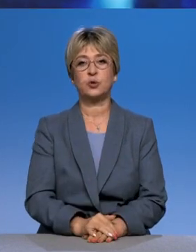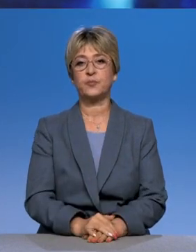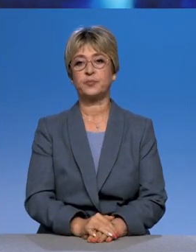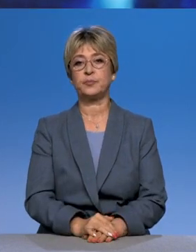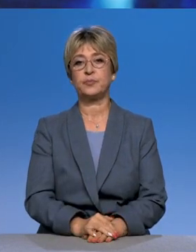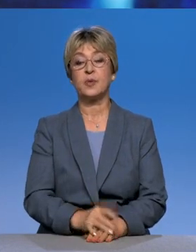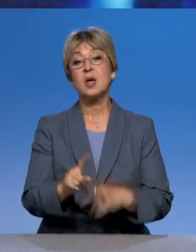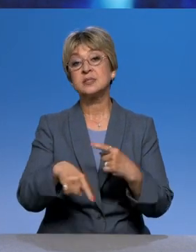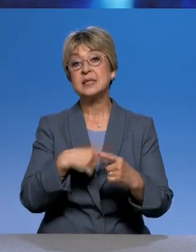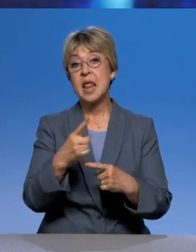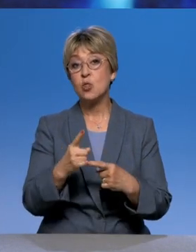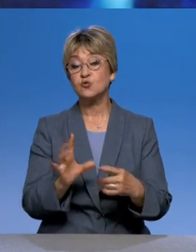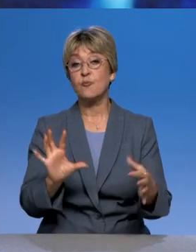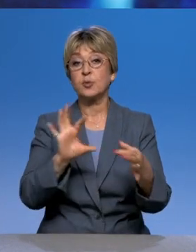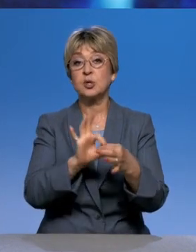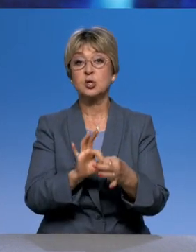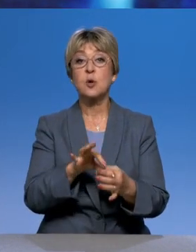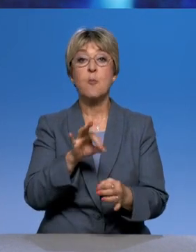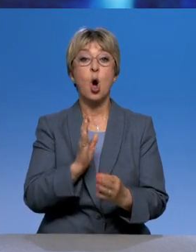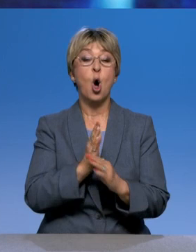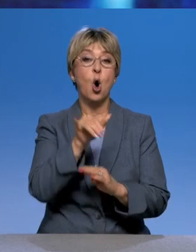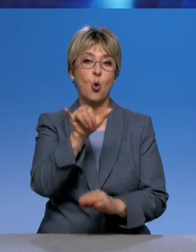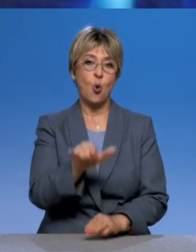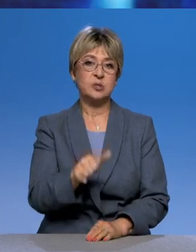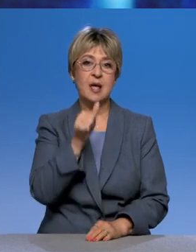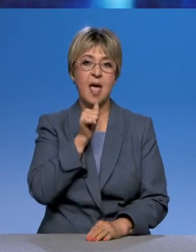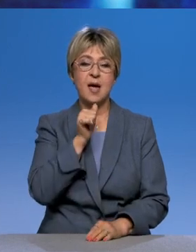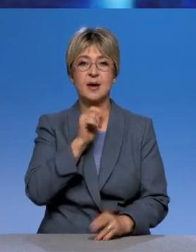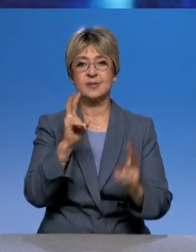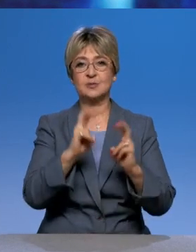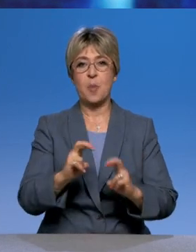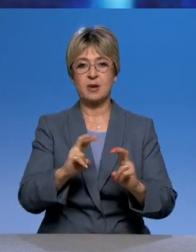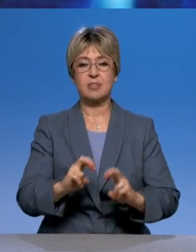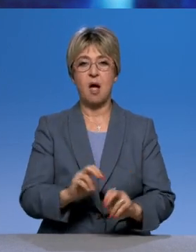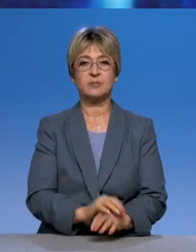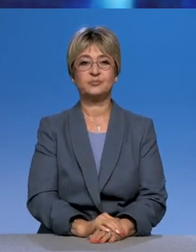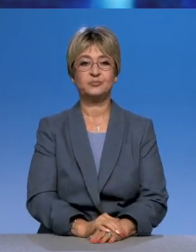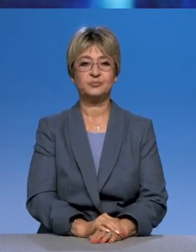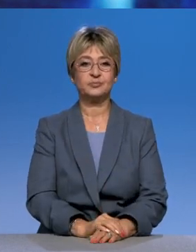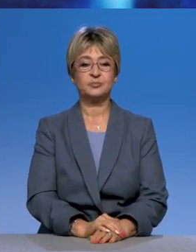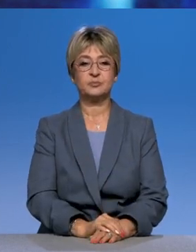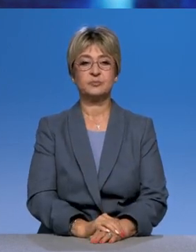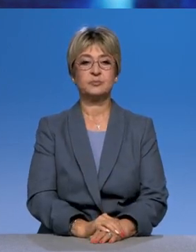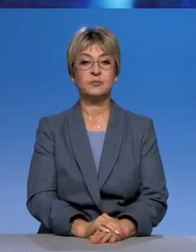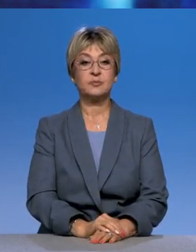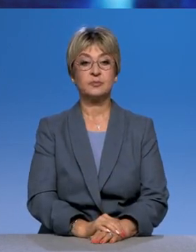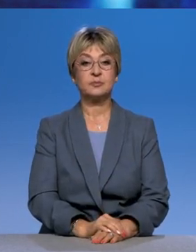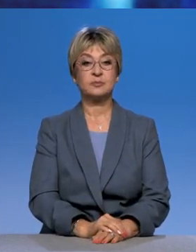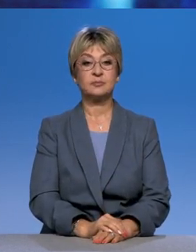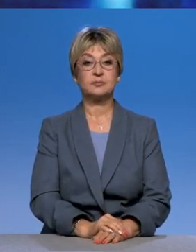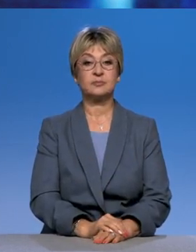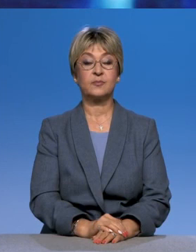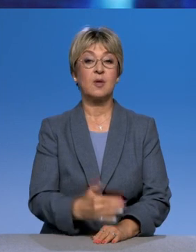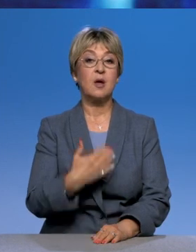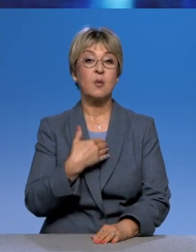Мазурова, он эксперт в области управления персоналом. Алексей Михайлович, вы нас слышите? Да, слышу. Здравствуйте. Здравствуйте, спасибо большое, что вы с нами. Ну вот мы-то